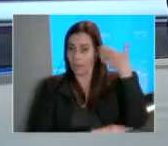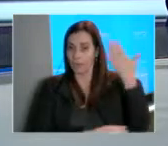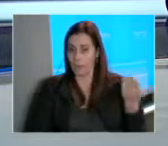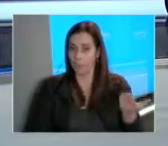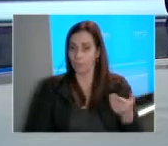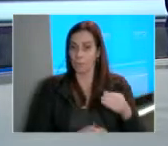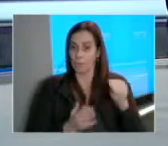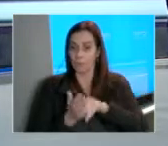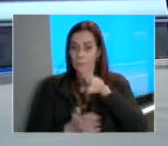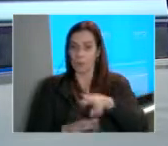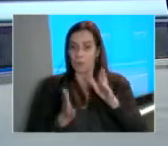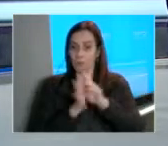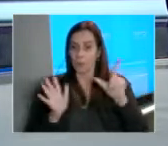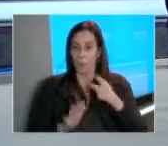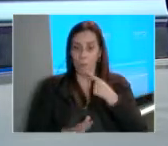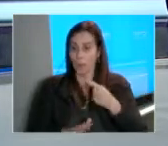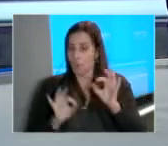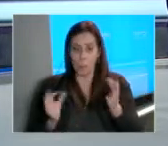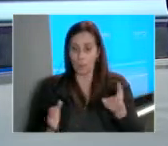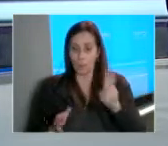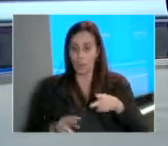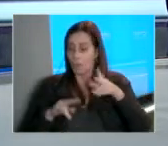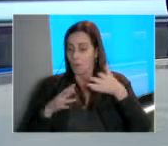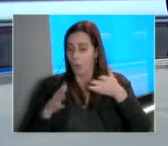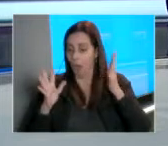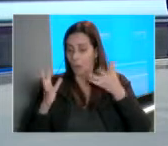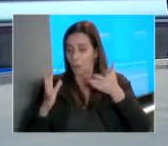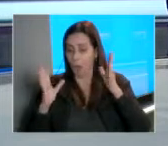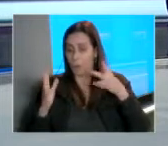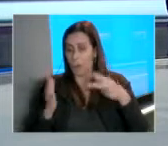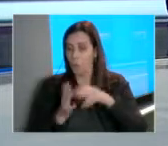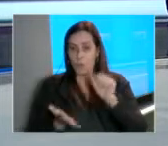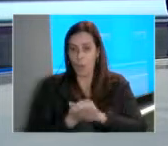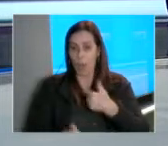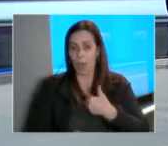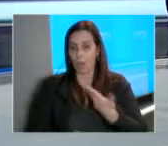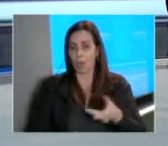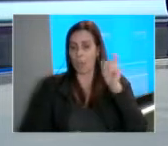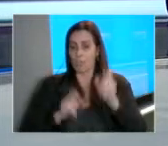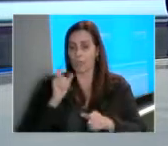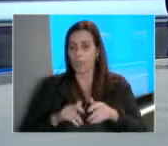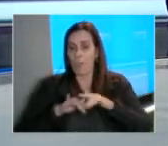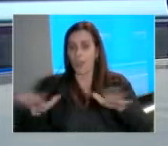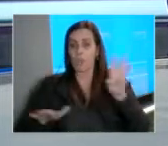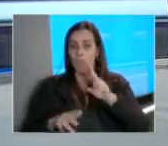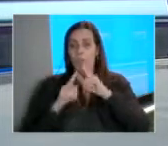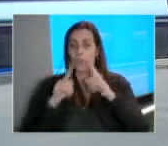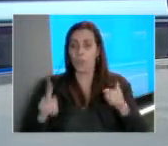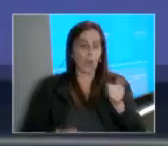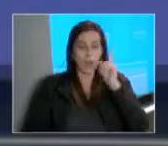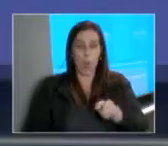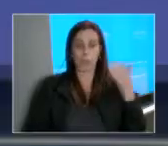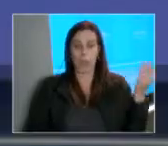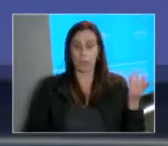המדינה בדוח ב-2017 אמר שבעצם יש עודף של ייצור חשמל, ומי משלם על זה? אנחנו אזרחים, מיליארדי שקלים בשנה.